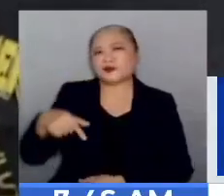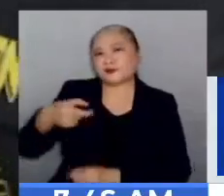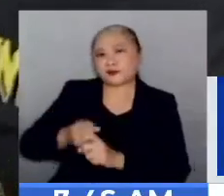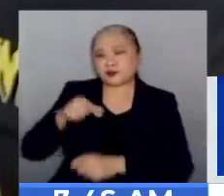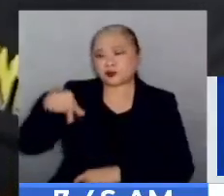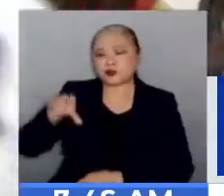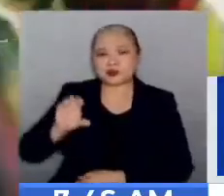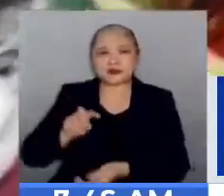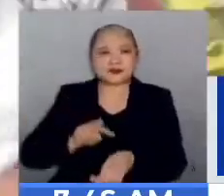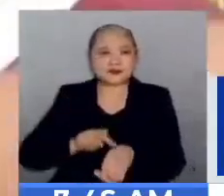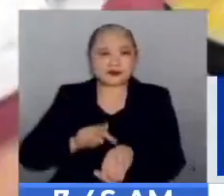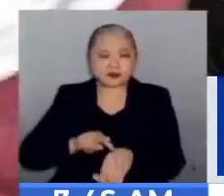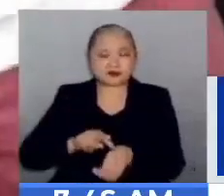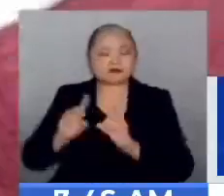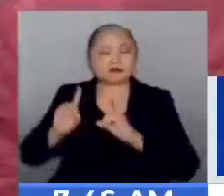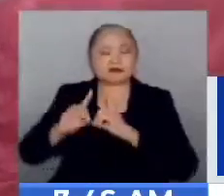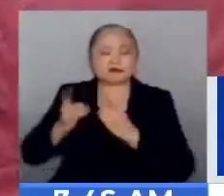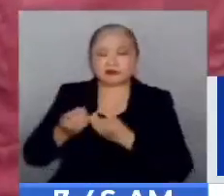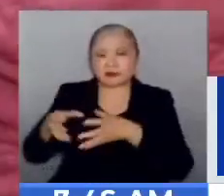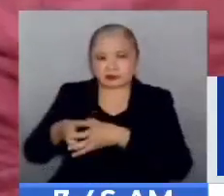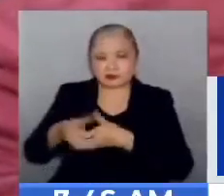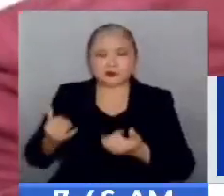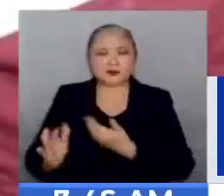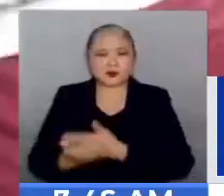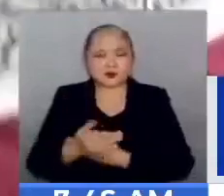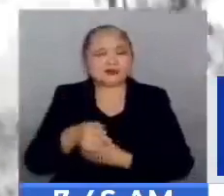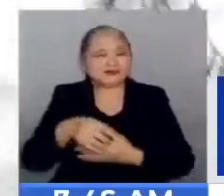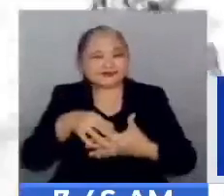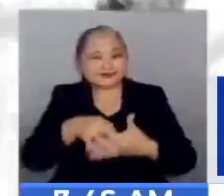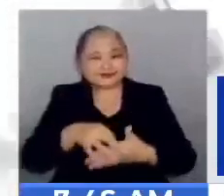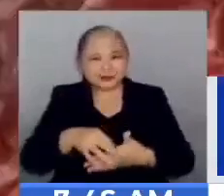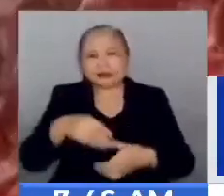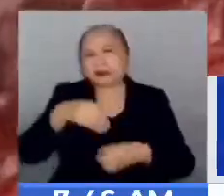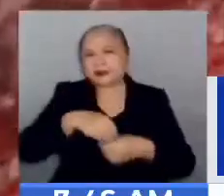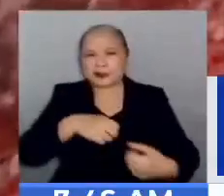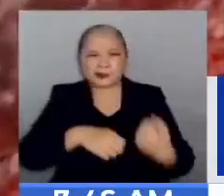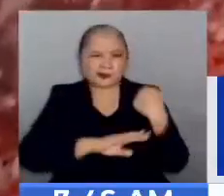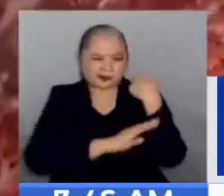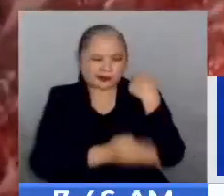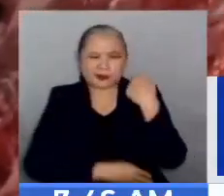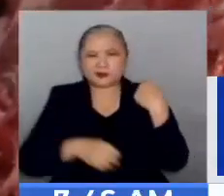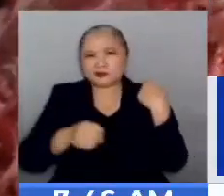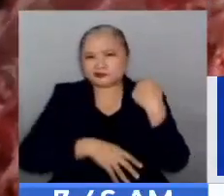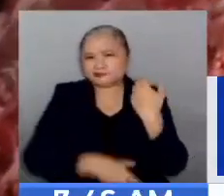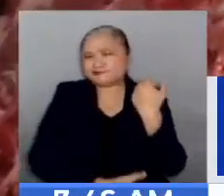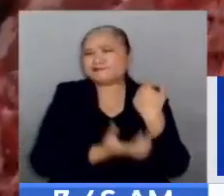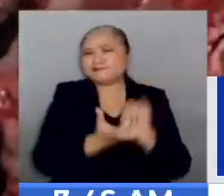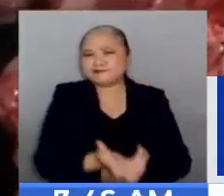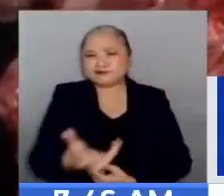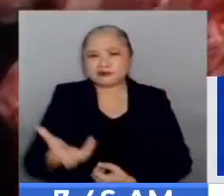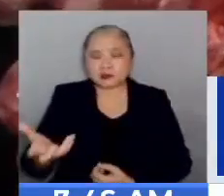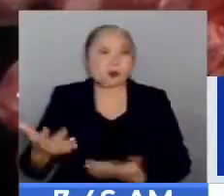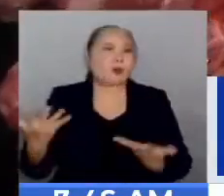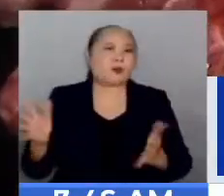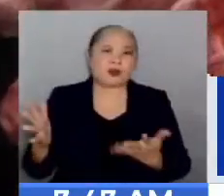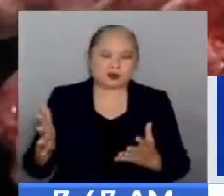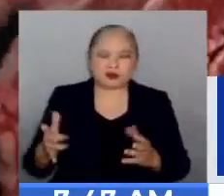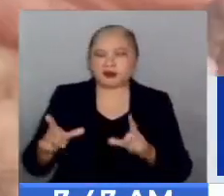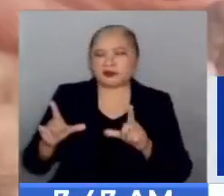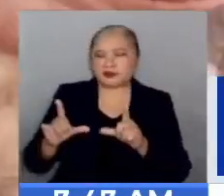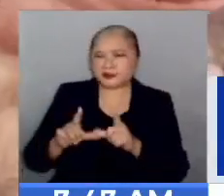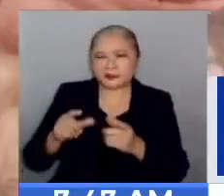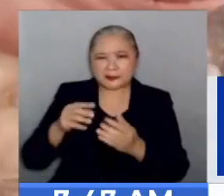Department ngayong umaga. Ang ibang karne nasa bayong pa at ilalabas pa lang. Walang maipakitang meat inspection certificate ang